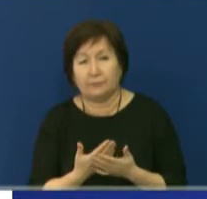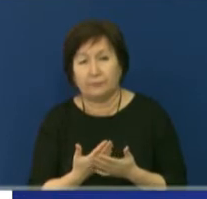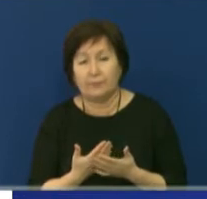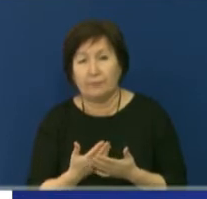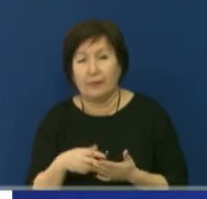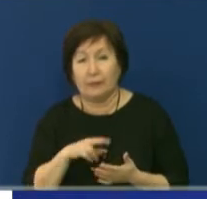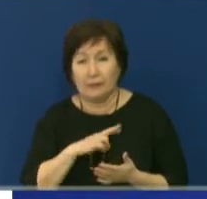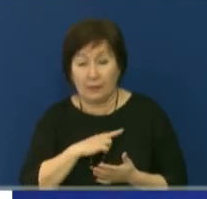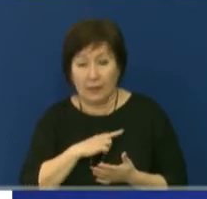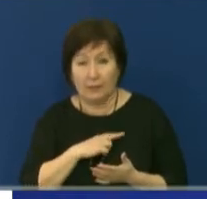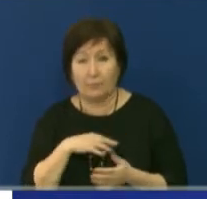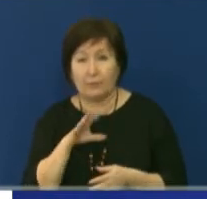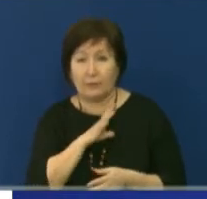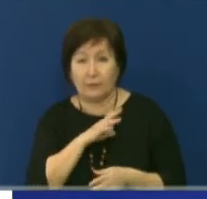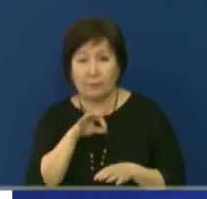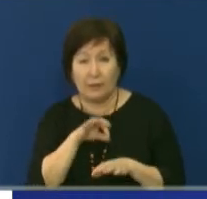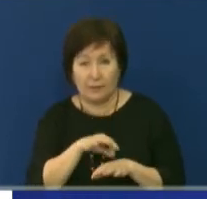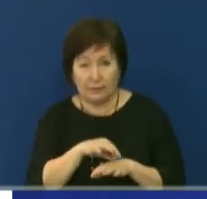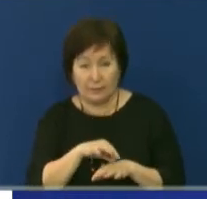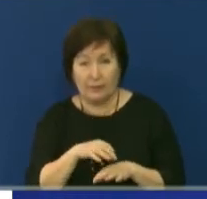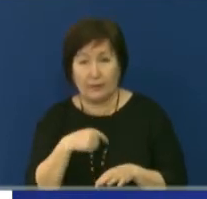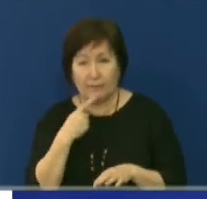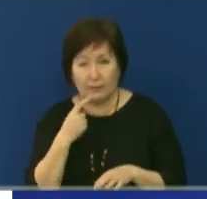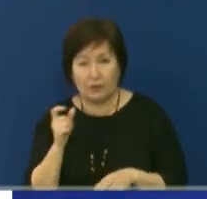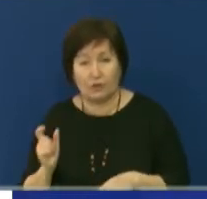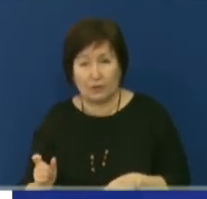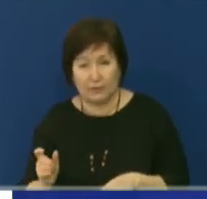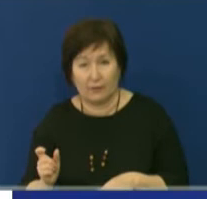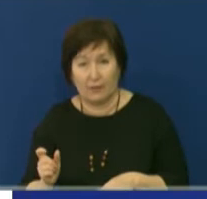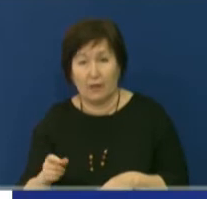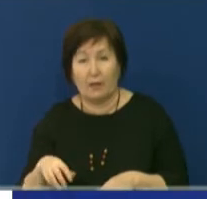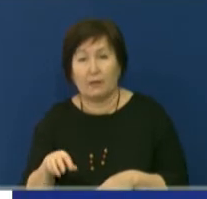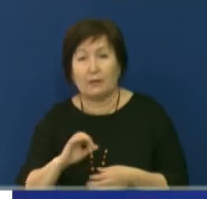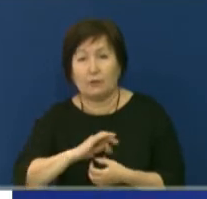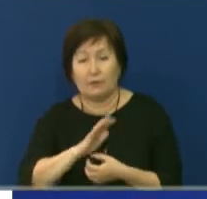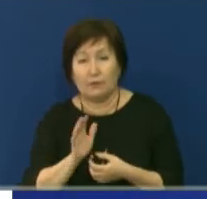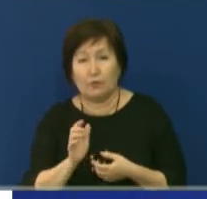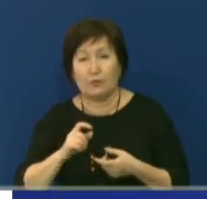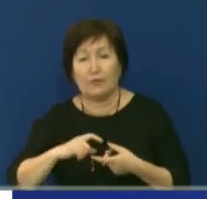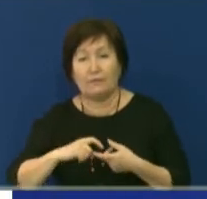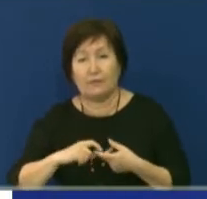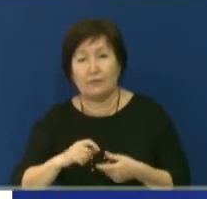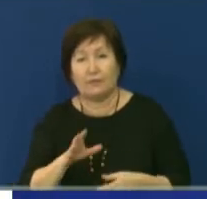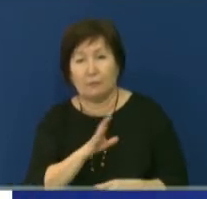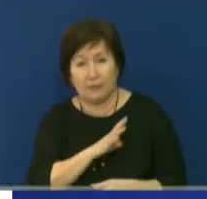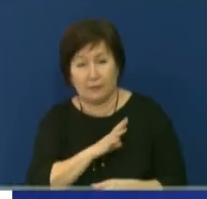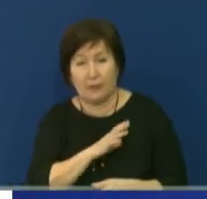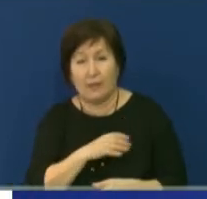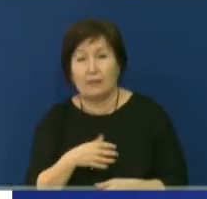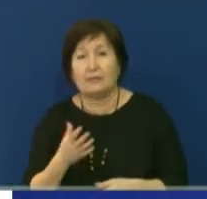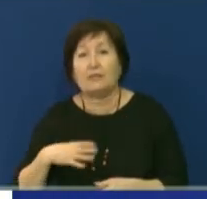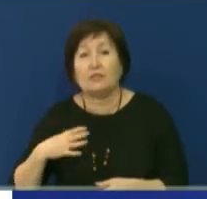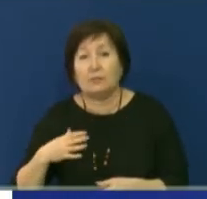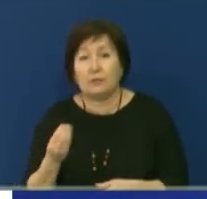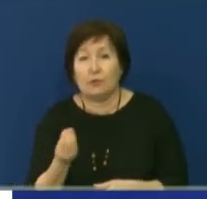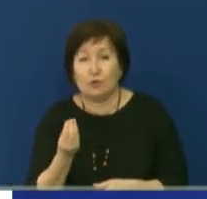я переболел, говорят пациенты, коронавирусом, зачем в таком случае мне прививаться. Так вот,